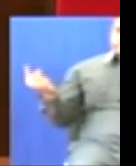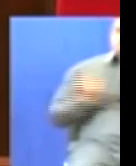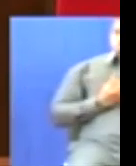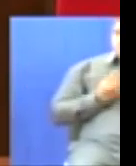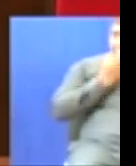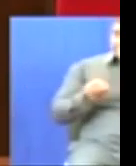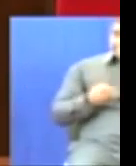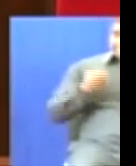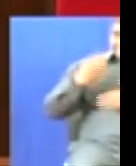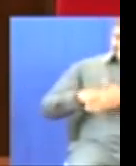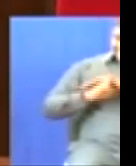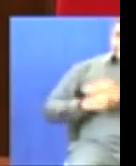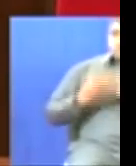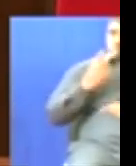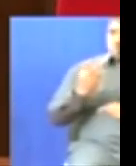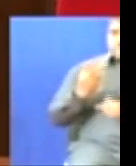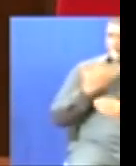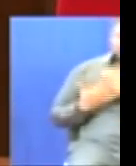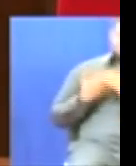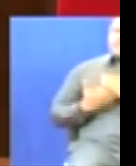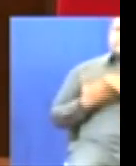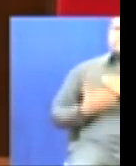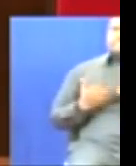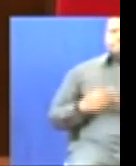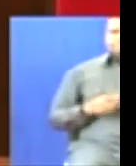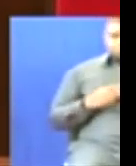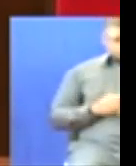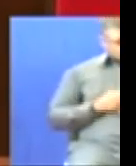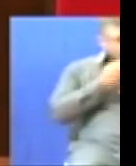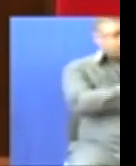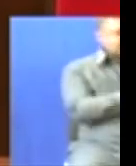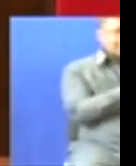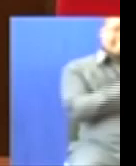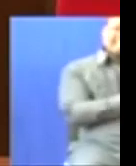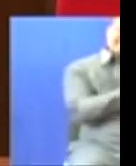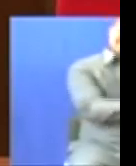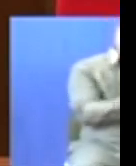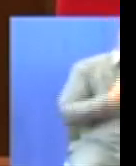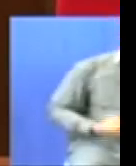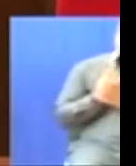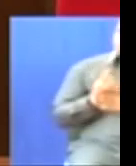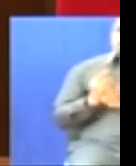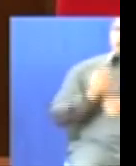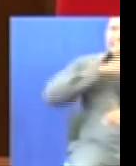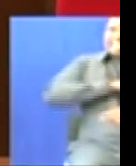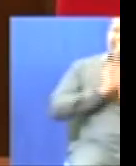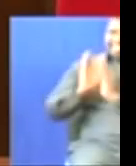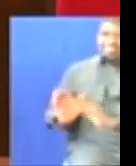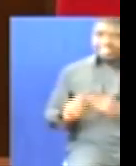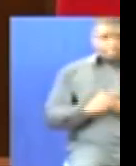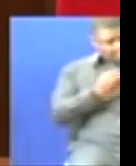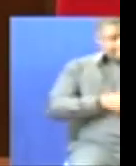hapa ndani utaona hawatuelezi kwamba tumeinvesti kiasi hiki, matokeo yake ajira hizi, biashara